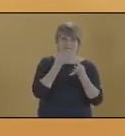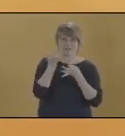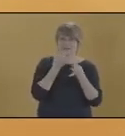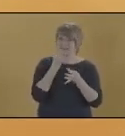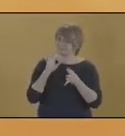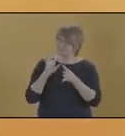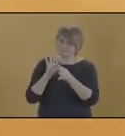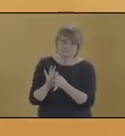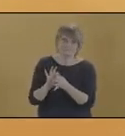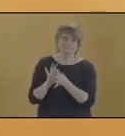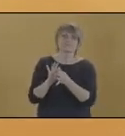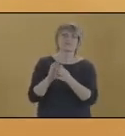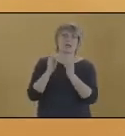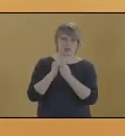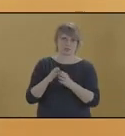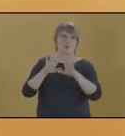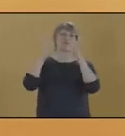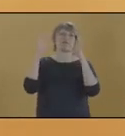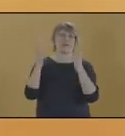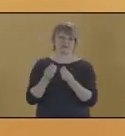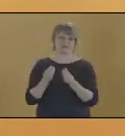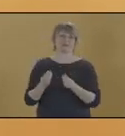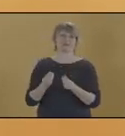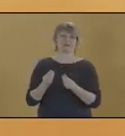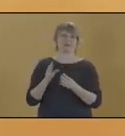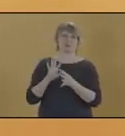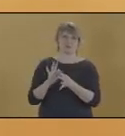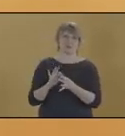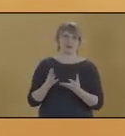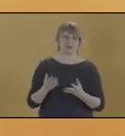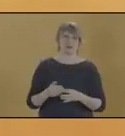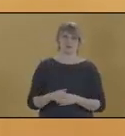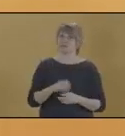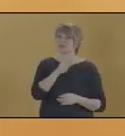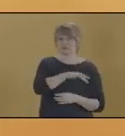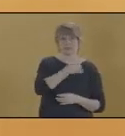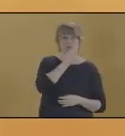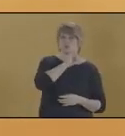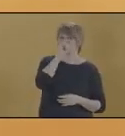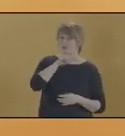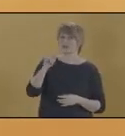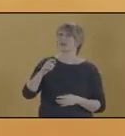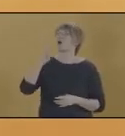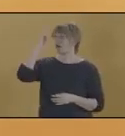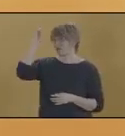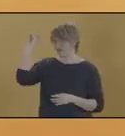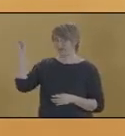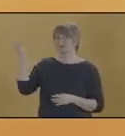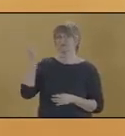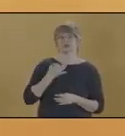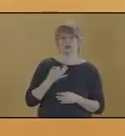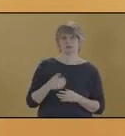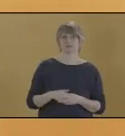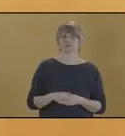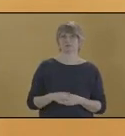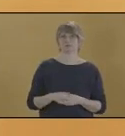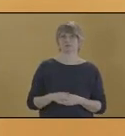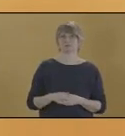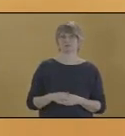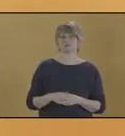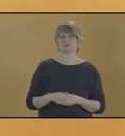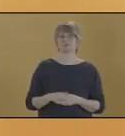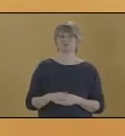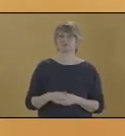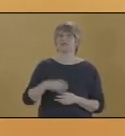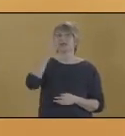es genau um Atomwaffen ging. Und es ist nicht nur so, dass Kinder und Jugendliche uns Fragen schicken, sondern auch Erwachsene. Denn es ist nicht so,